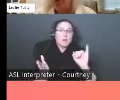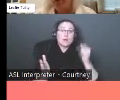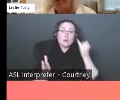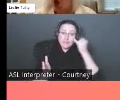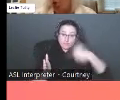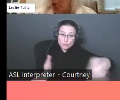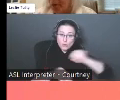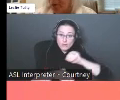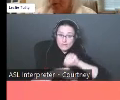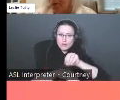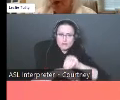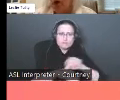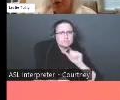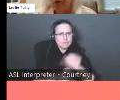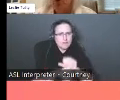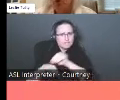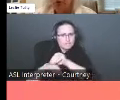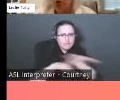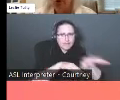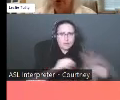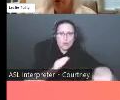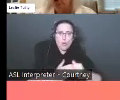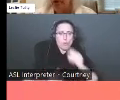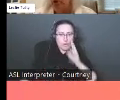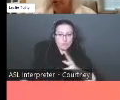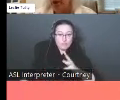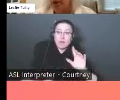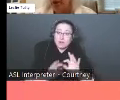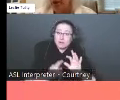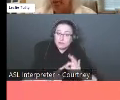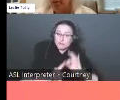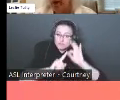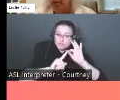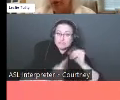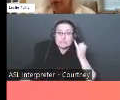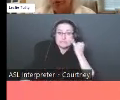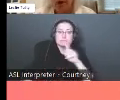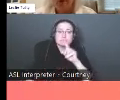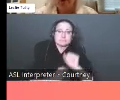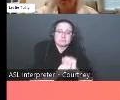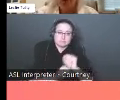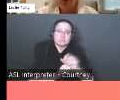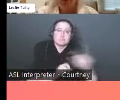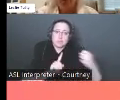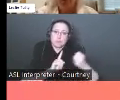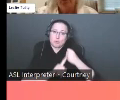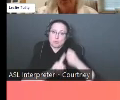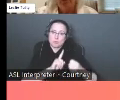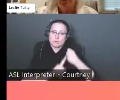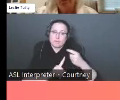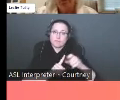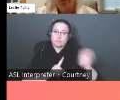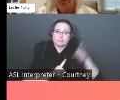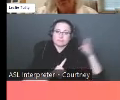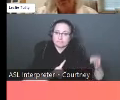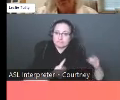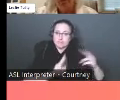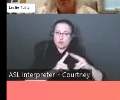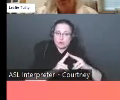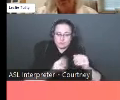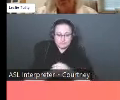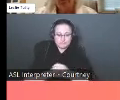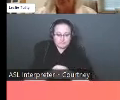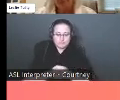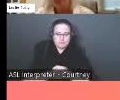et pour les conseillers, les intervenants, les intervenantes, il est important de comprendre cette question-là, de comprendre